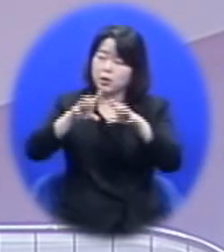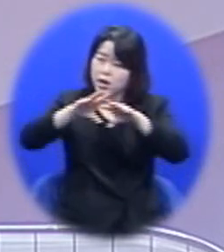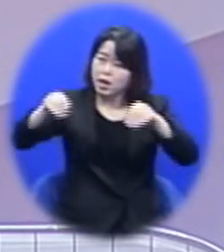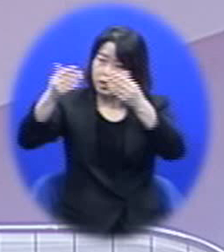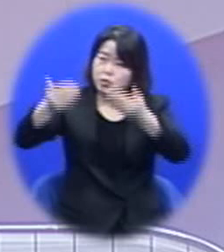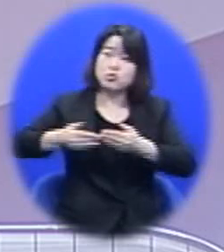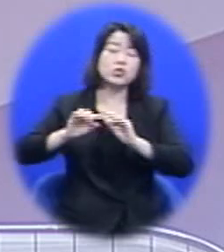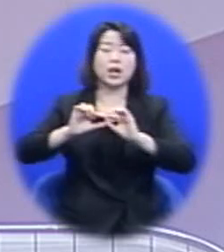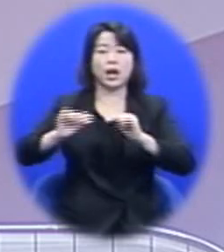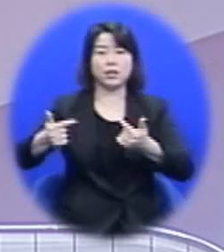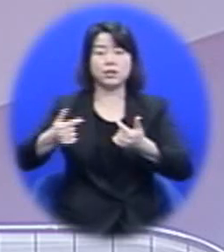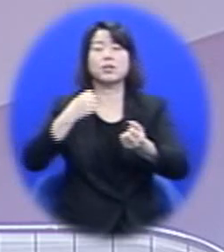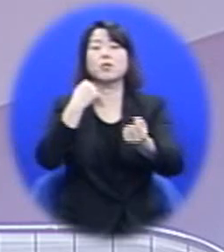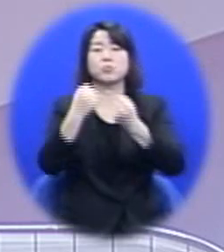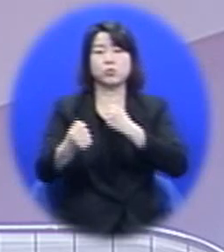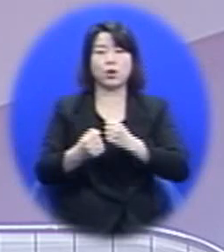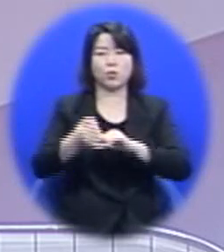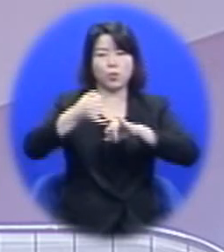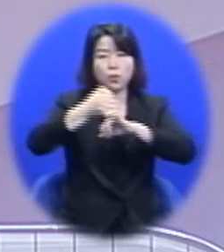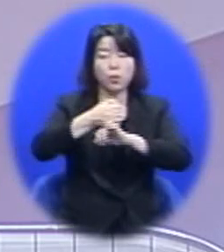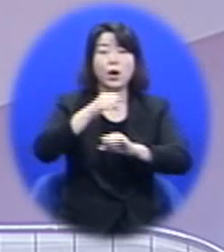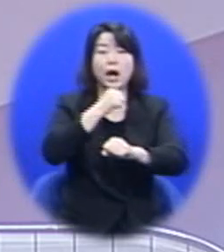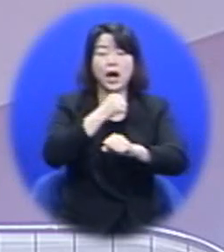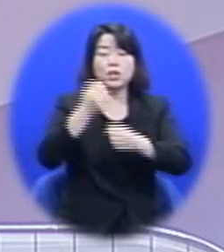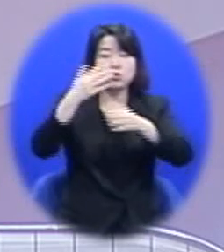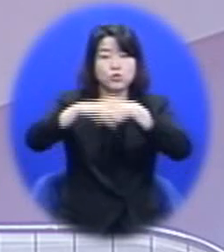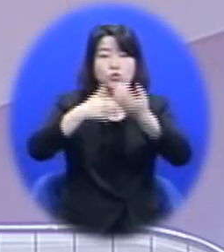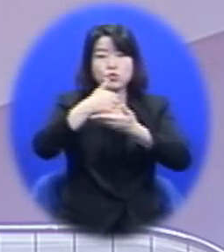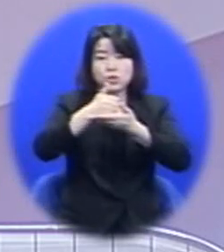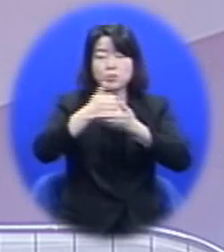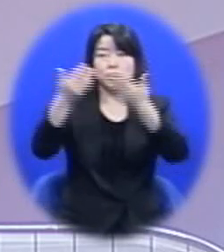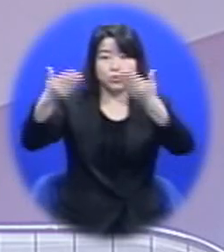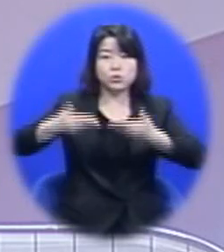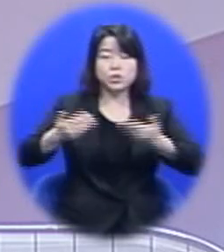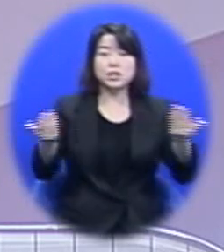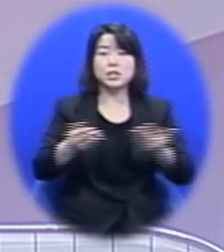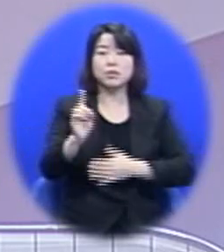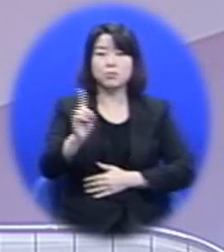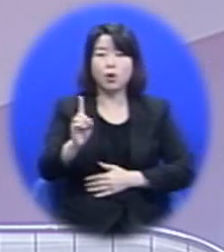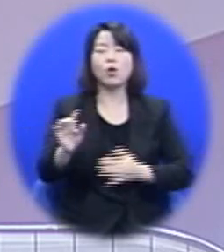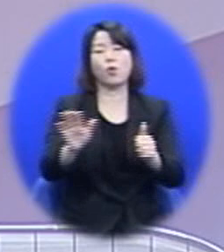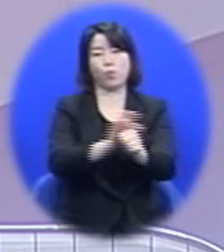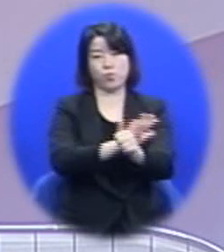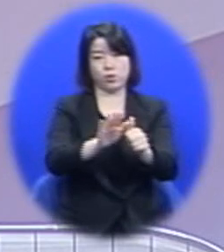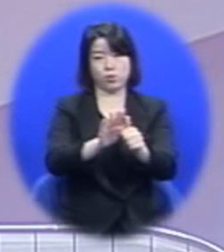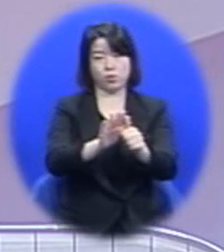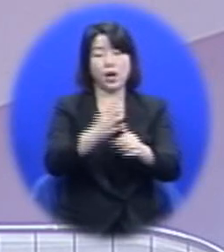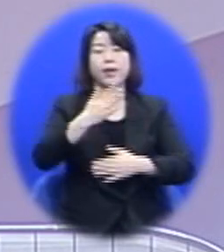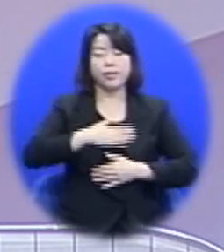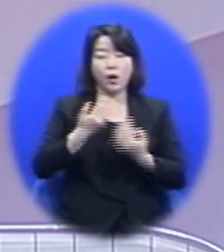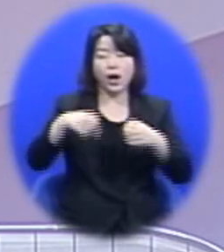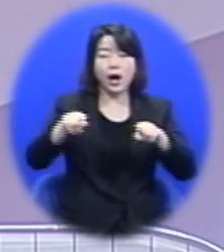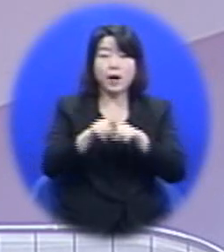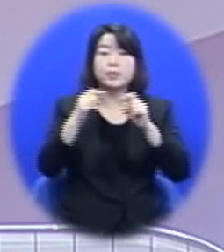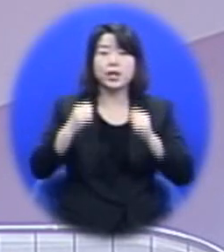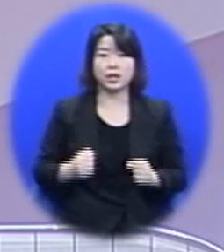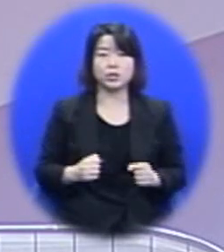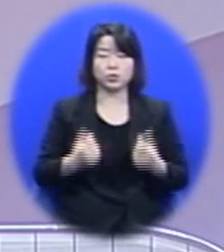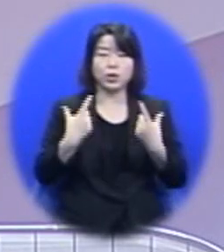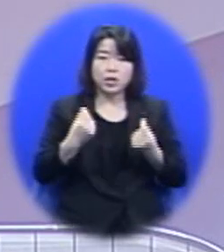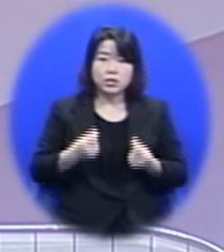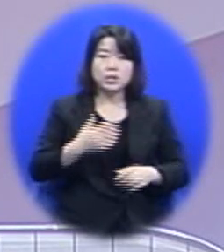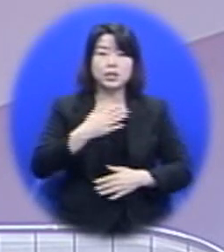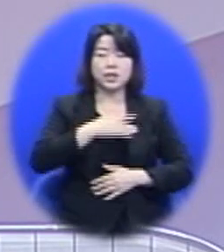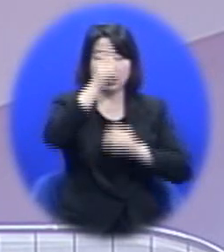주시지 않는다고 하더라도 반드시 하시는 것은 위로이십니다. 나와 함께 계시고 여전히 내